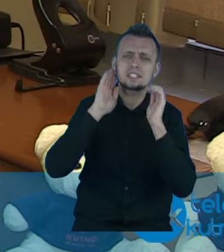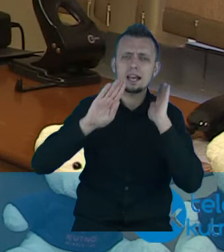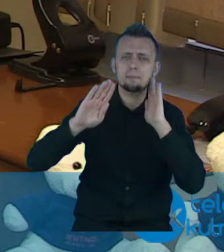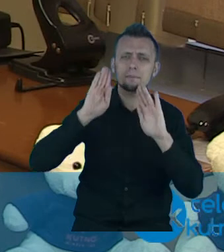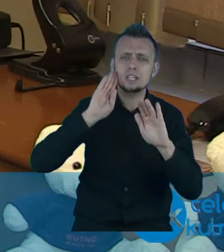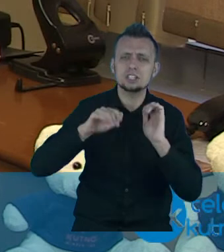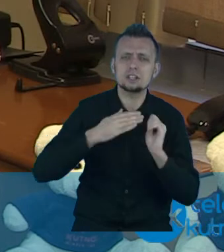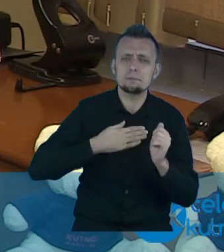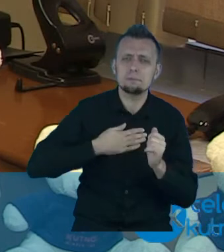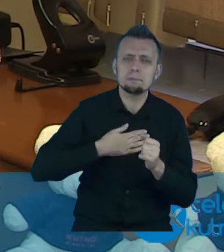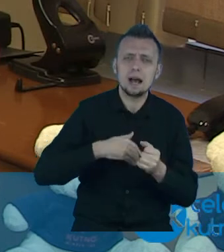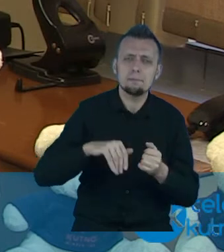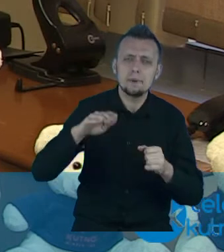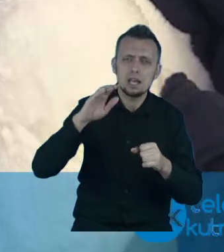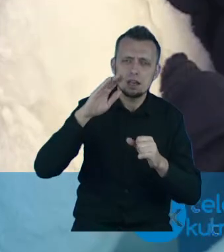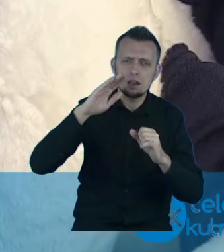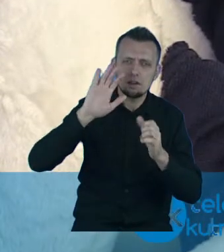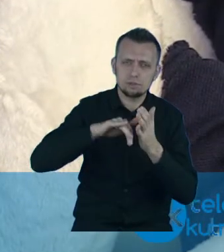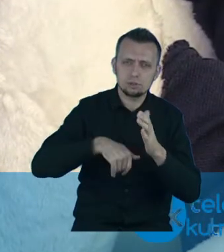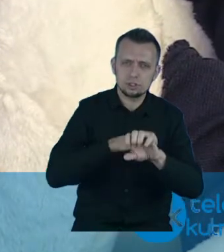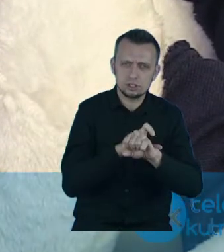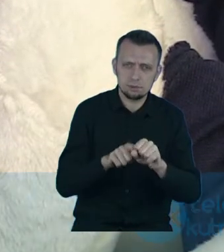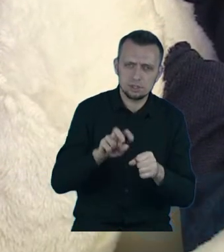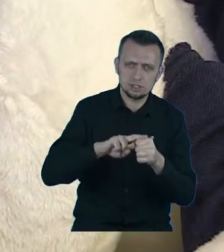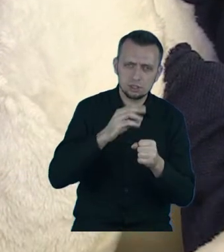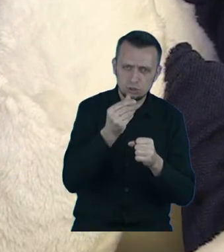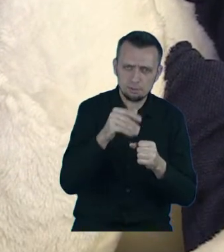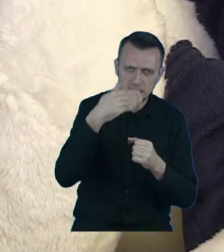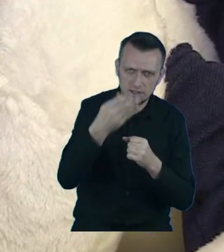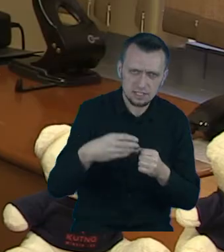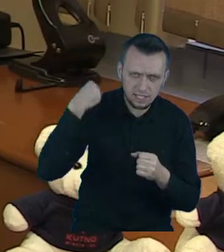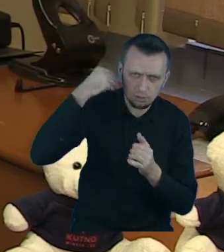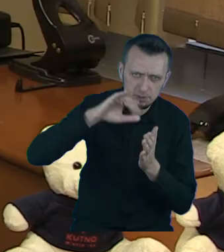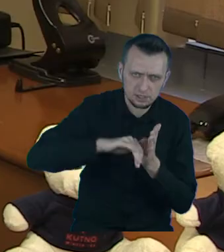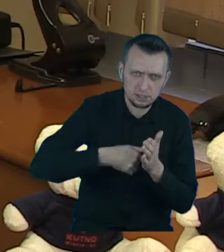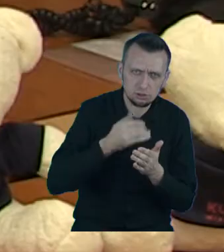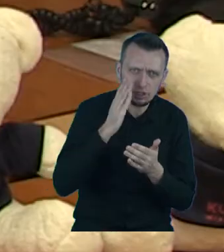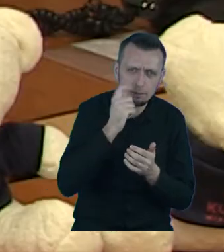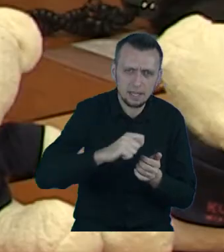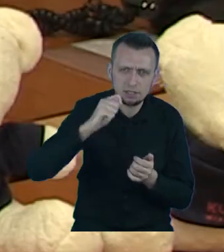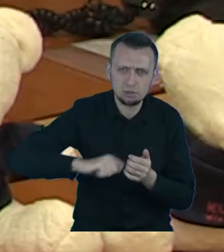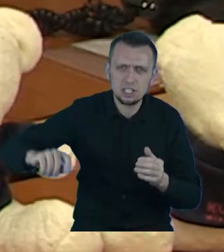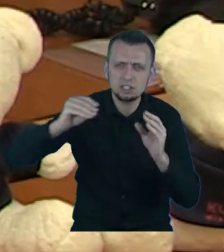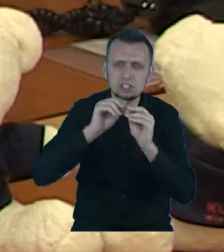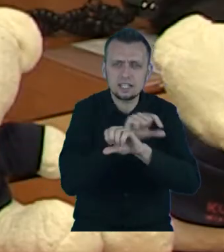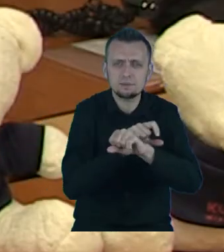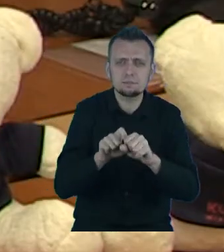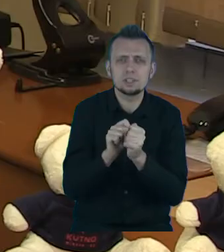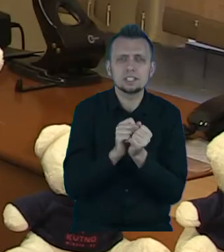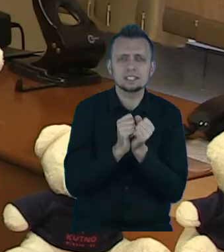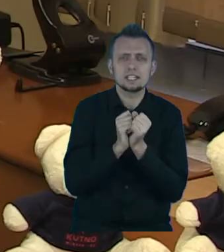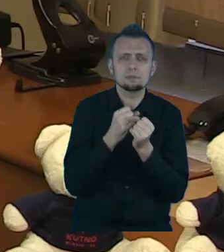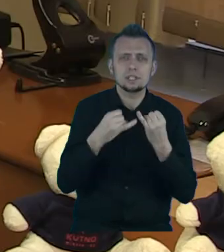to maskotki sfinansowane przez prezydenta miasta Kutno i będą jeździć z policjantami właśnie na interwencje oraz zdarzenia traumatyczne